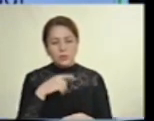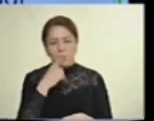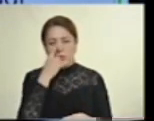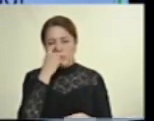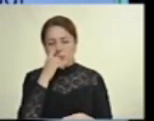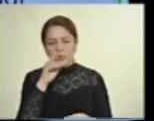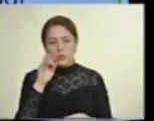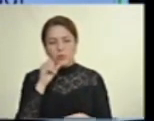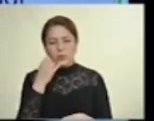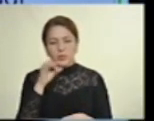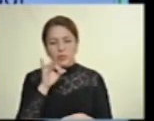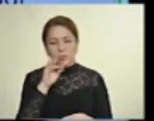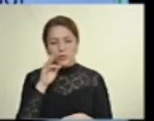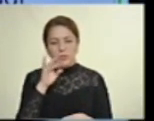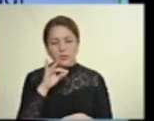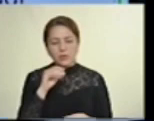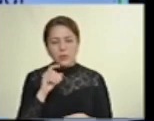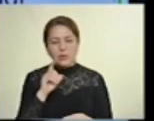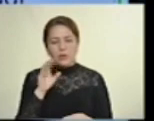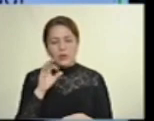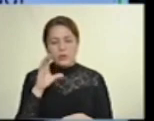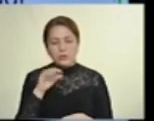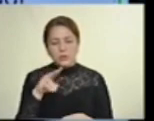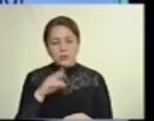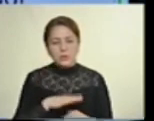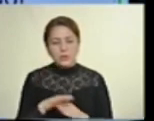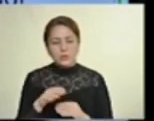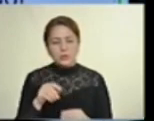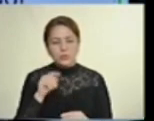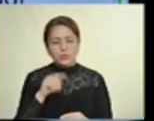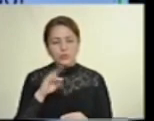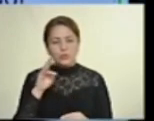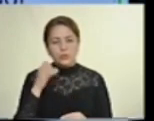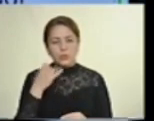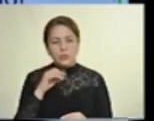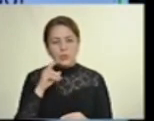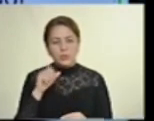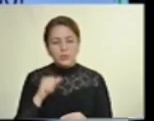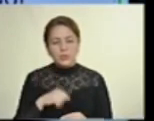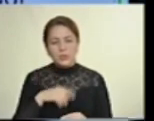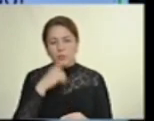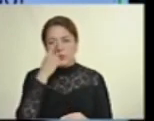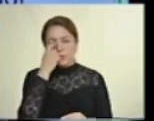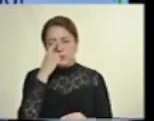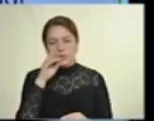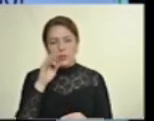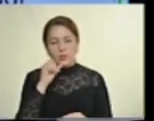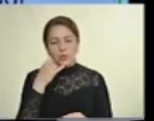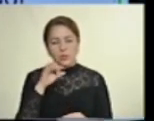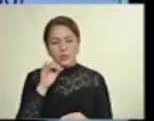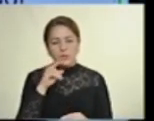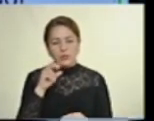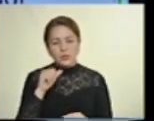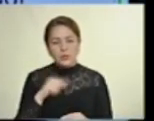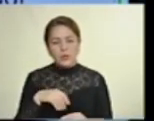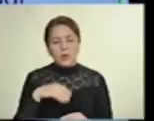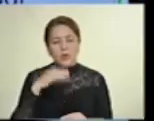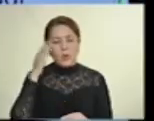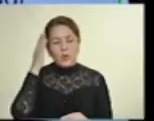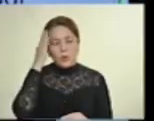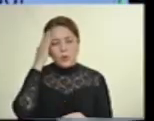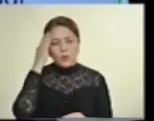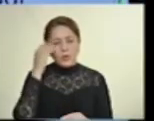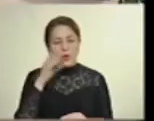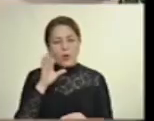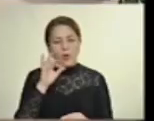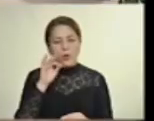nayini hosil qiladi. Mana shu nayda, ya'ni umurtqa pog'onasining nayida orqa miya